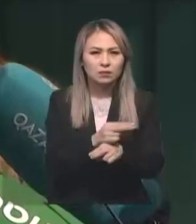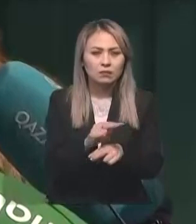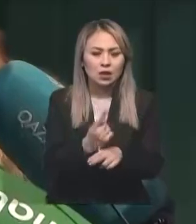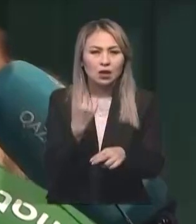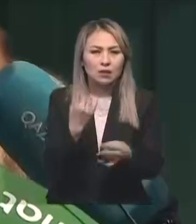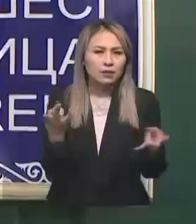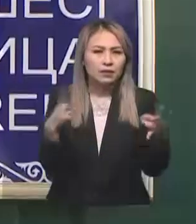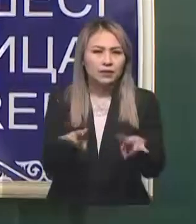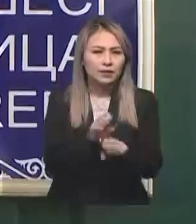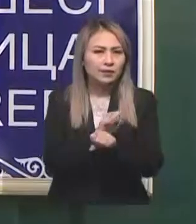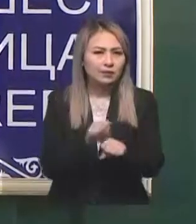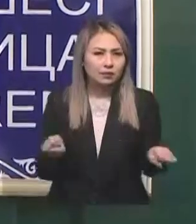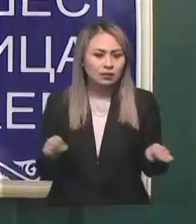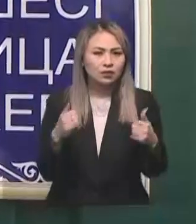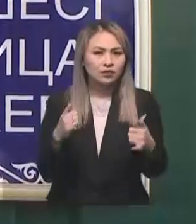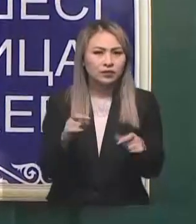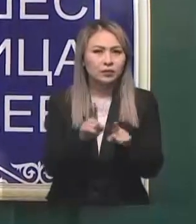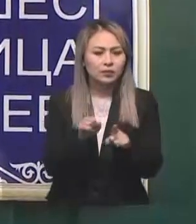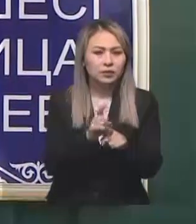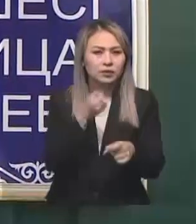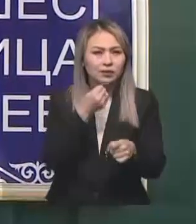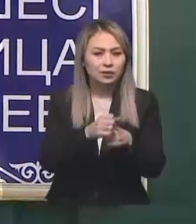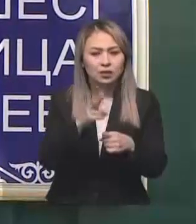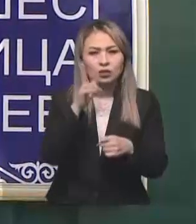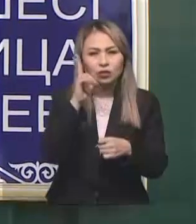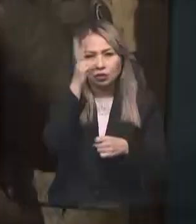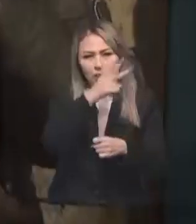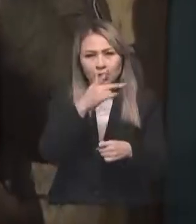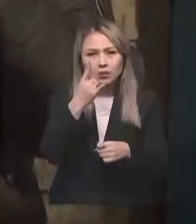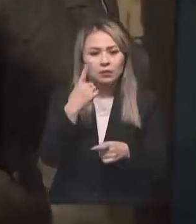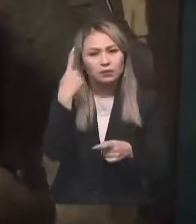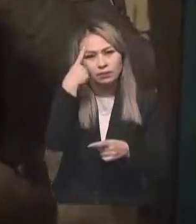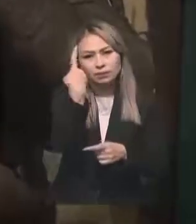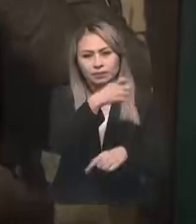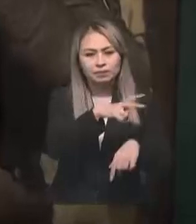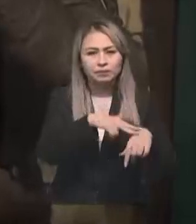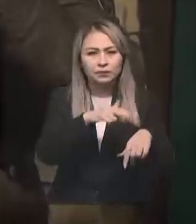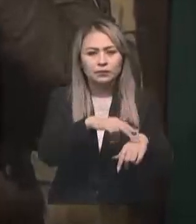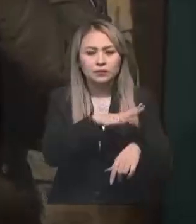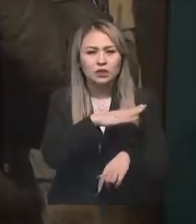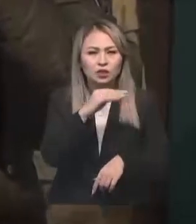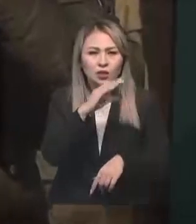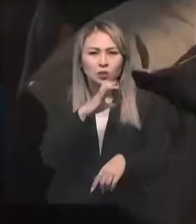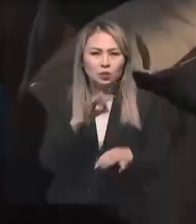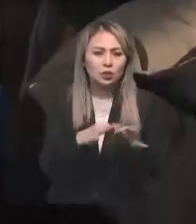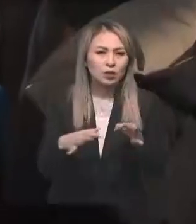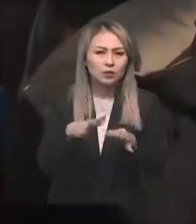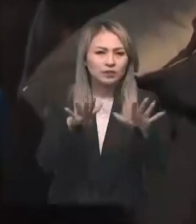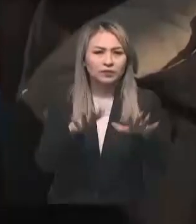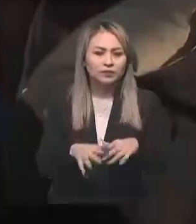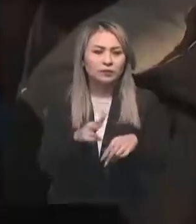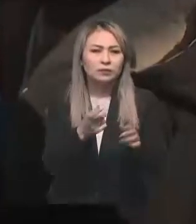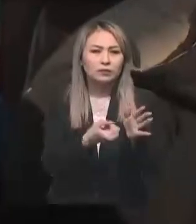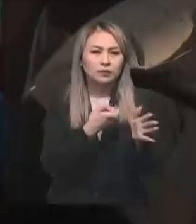жалғыз қалдырмау керек еді. Таяқ жеген 3 жасар баланың ата-анасы дереу полицияға арыз берген. Қазір Жетісу аудандық полиция басқармасы